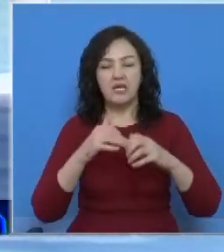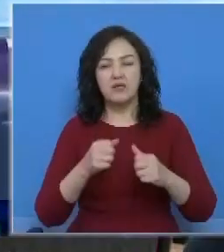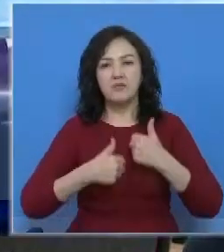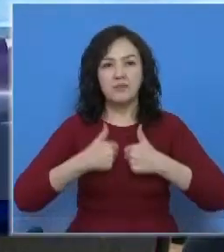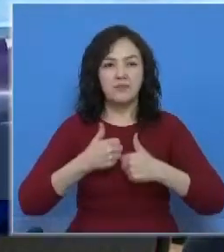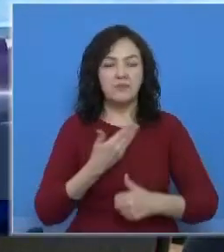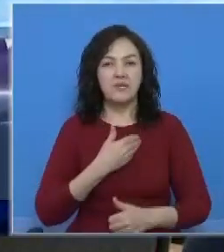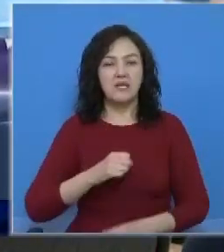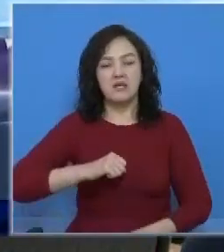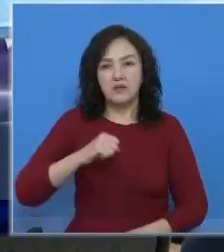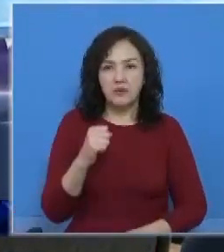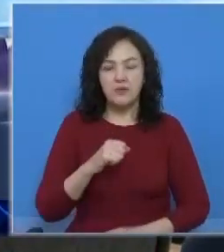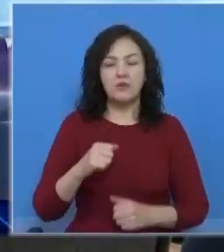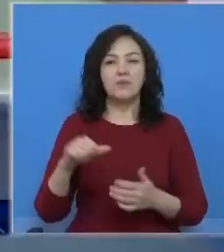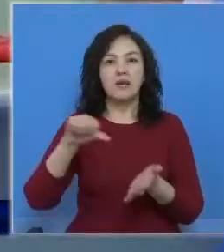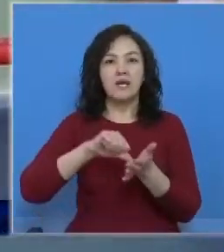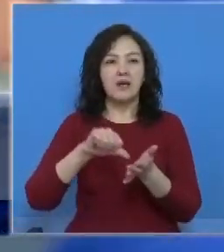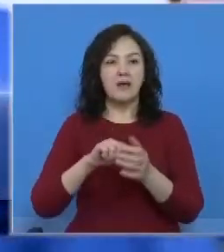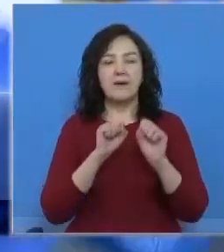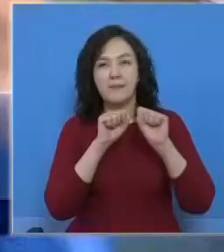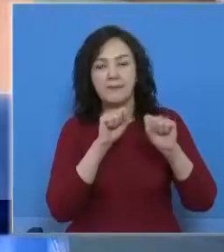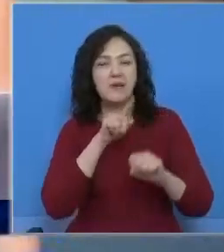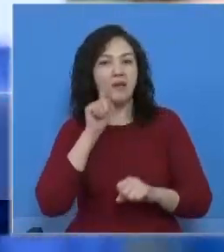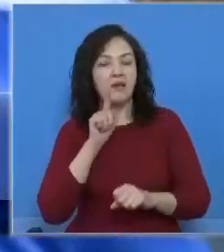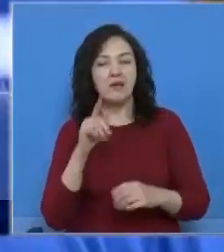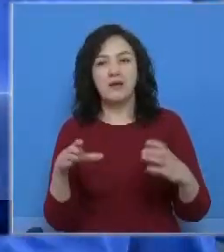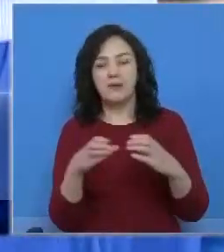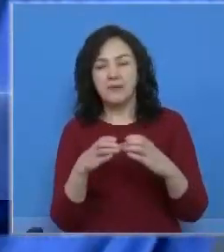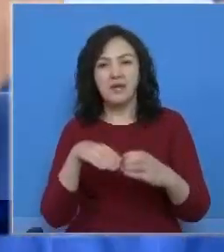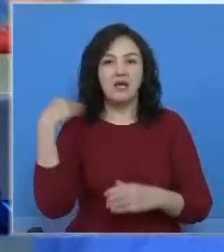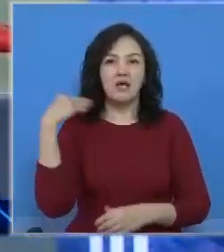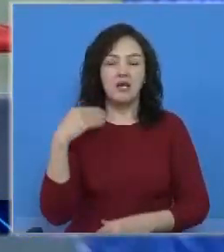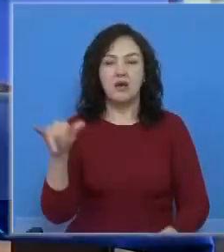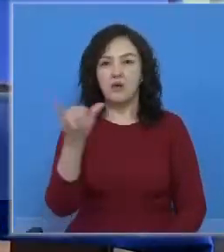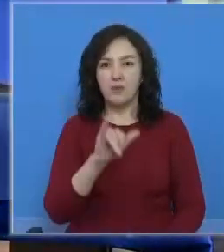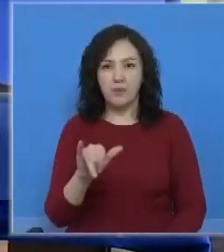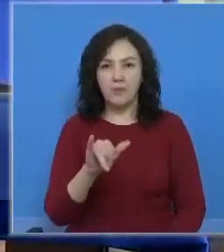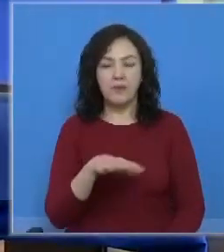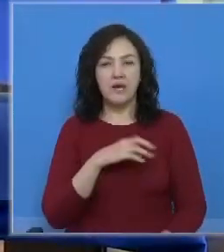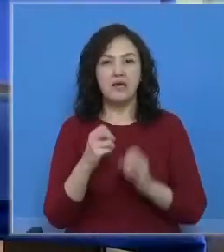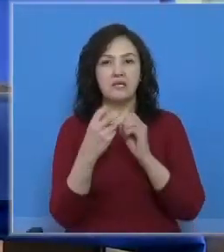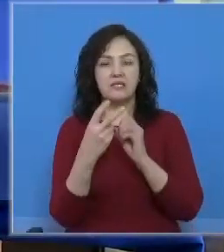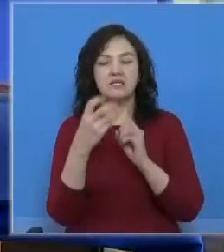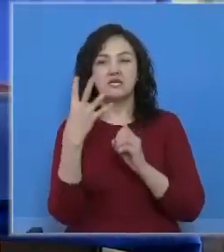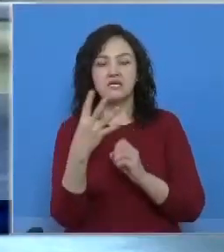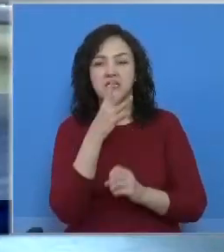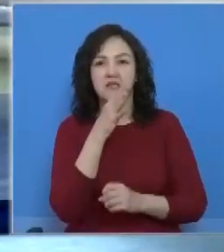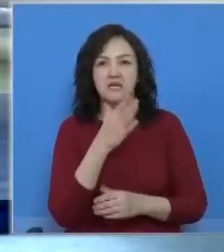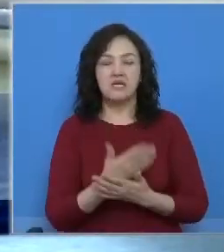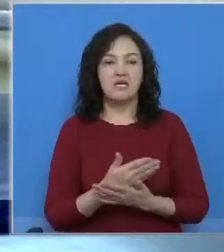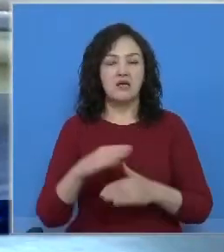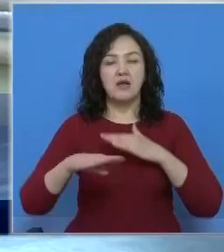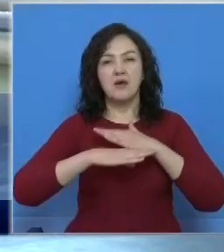чемпионаты дружественным турнире приняли участие боксёра юношеского состава из Актобе и Уральска Им по 13 14 лет